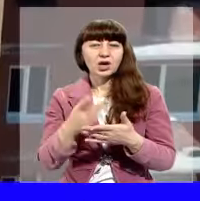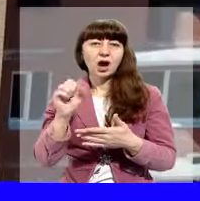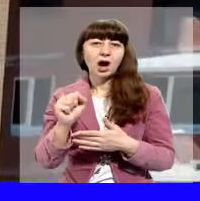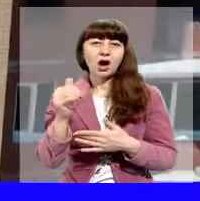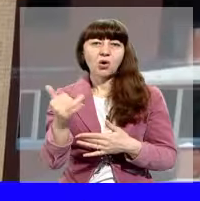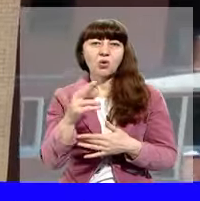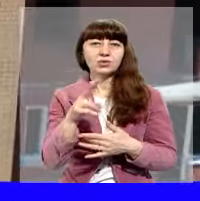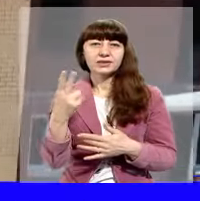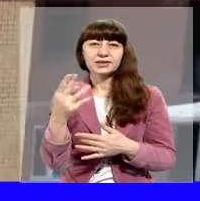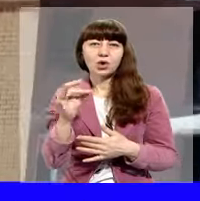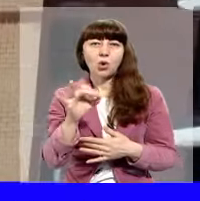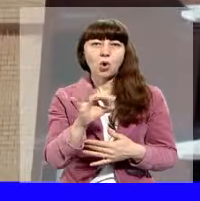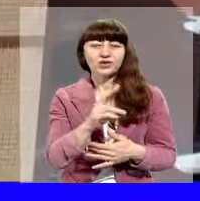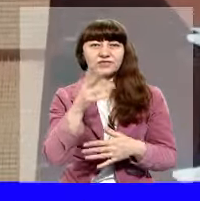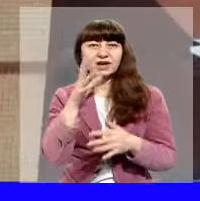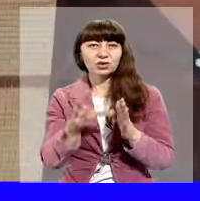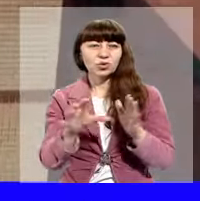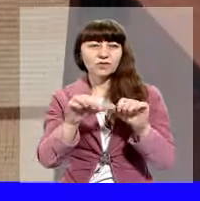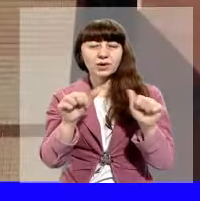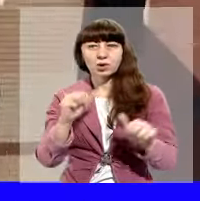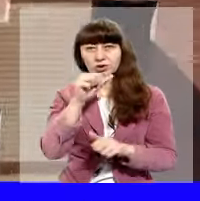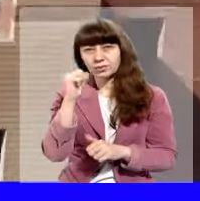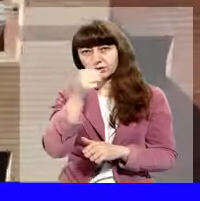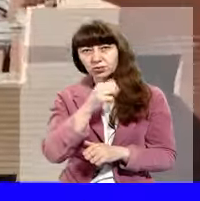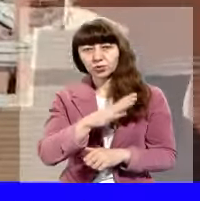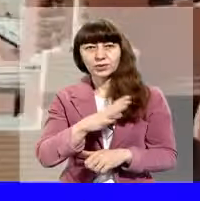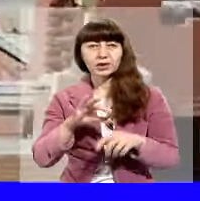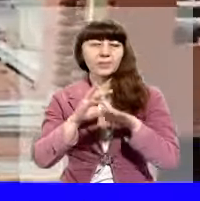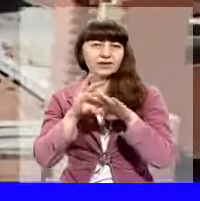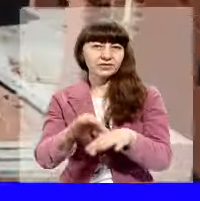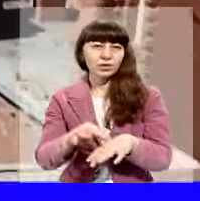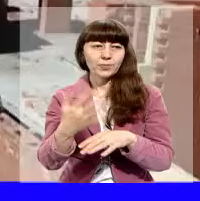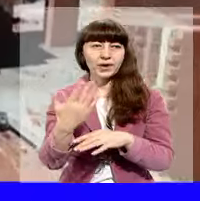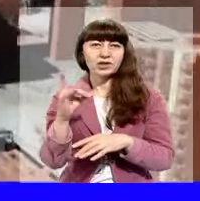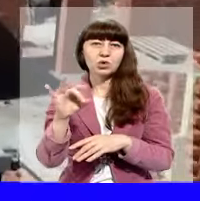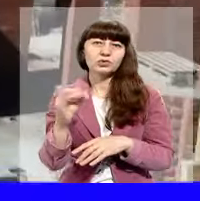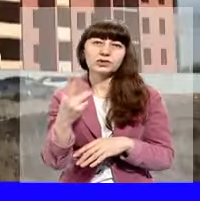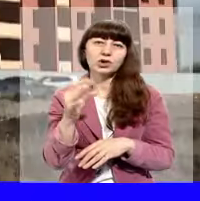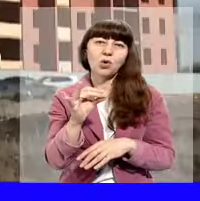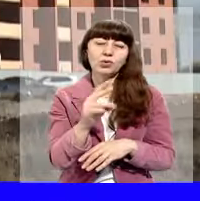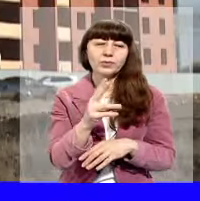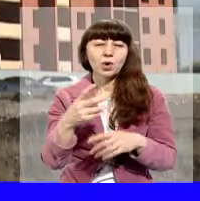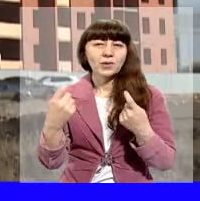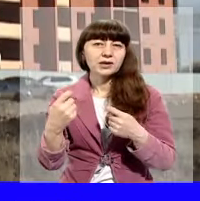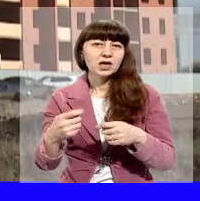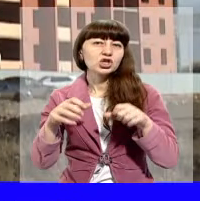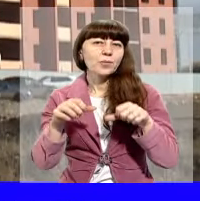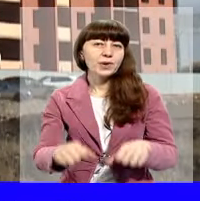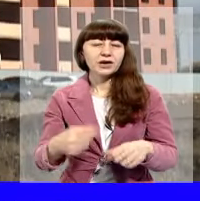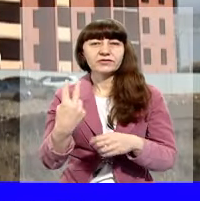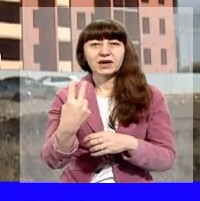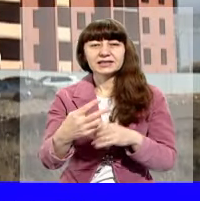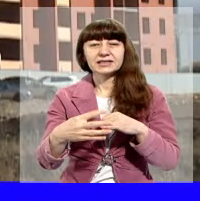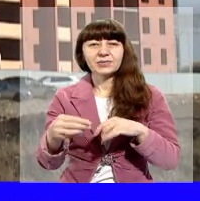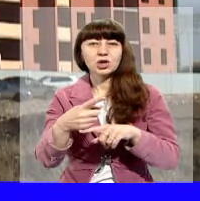жалпы ауданы 8,9 гектар болатын. 20 жер учаскесін жалға беру құқығын сату бойынша 5 аукцион өткізілді. Нәтижесінде